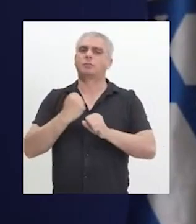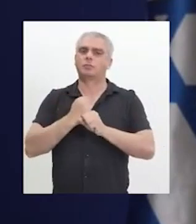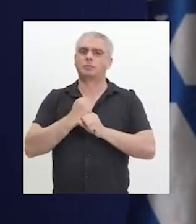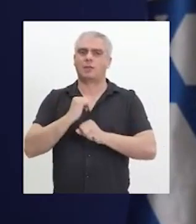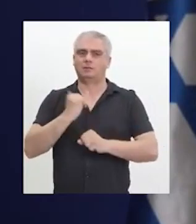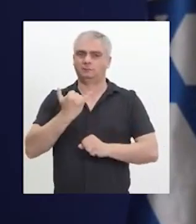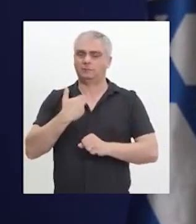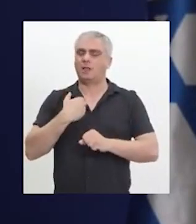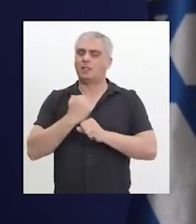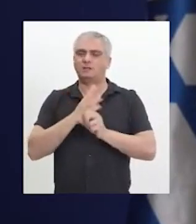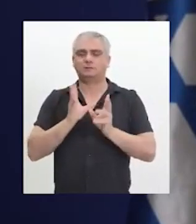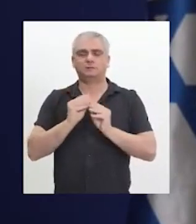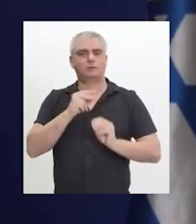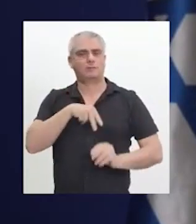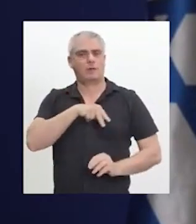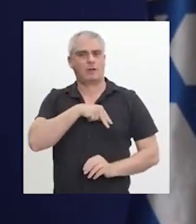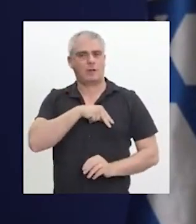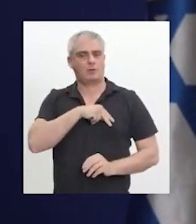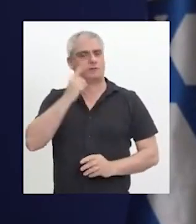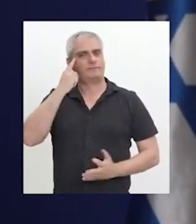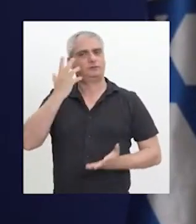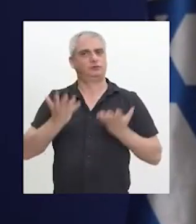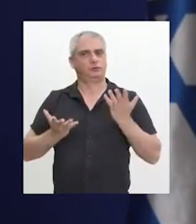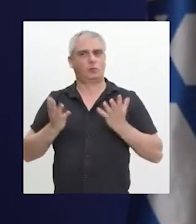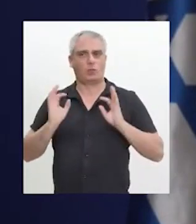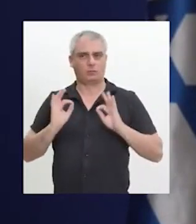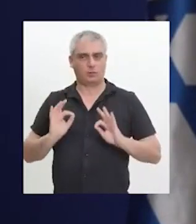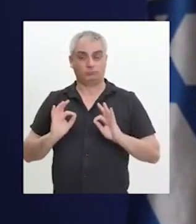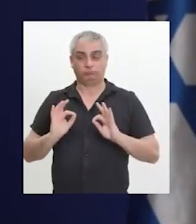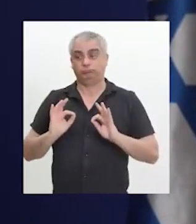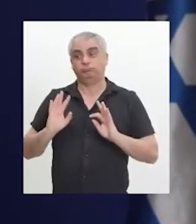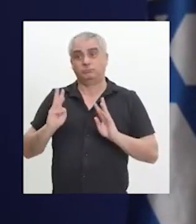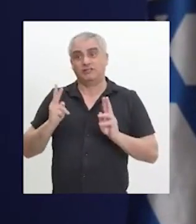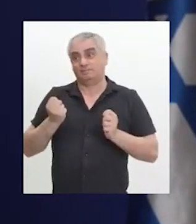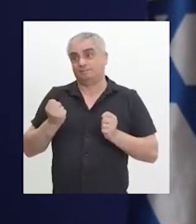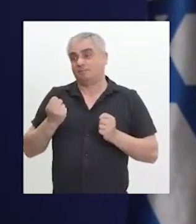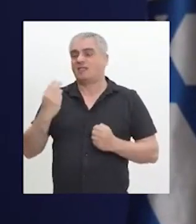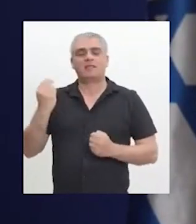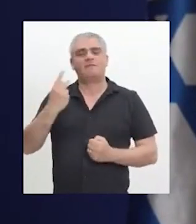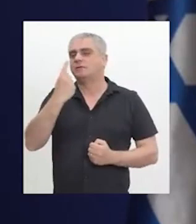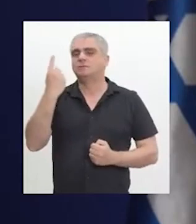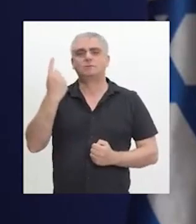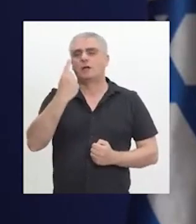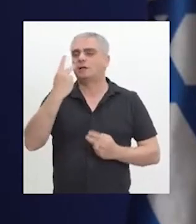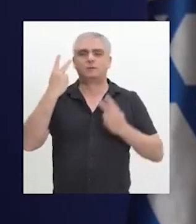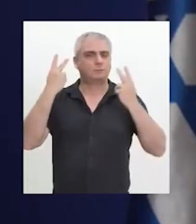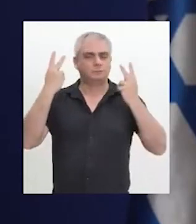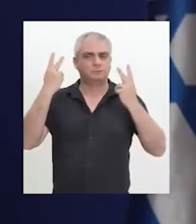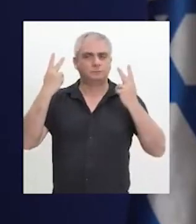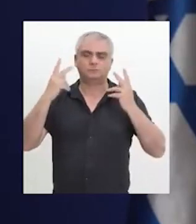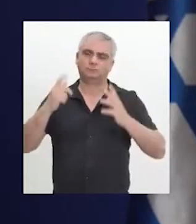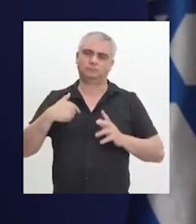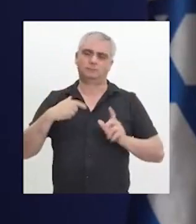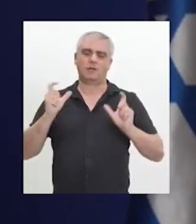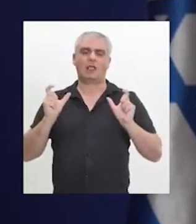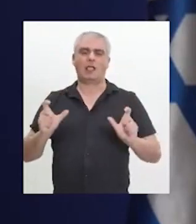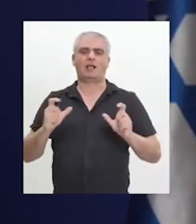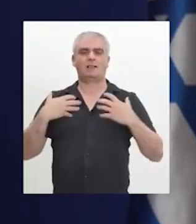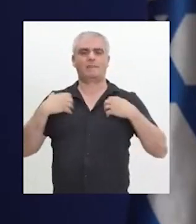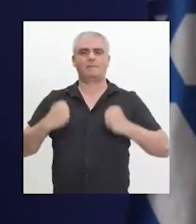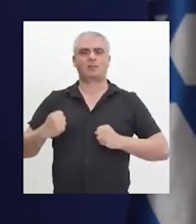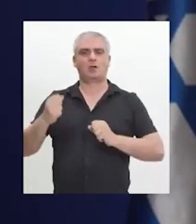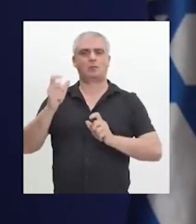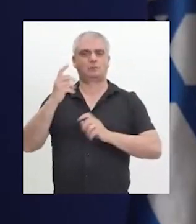זאת נעשה זאת באחריות ובשיקול דעת כאשר הדבר היחיד שעומד לנגד עינינו זה הגנת ביטחון